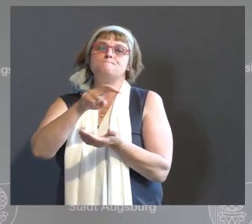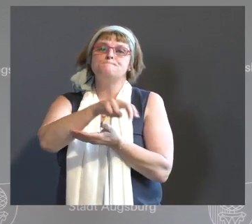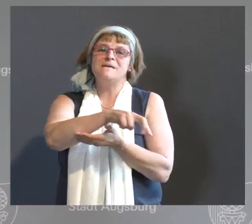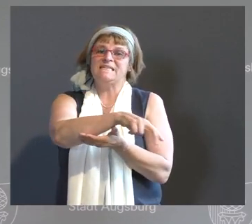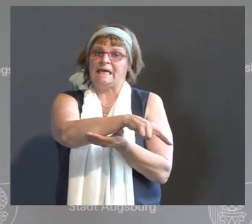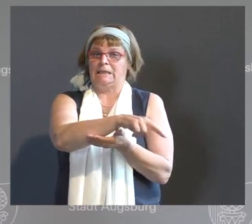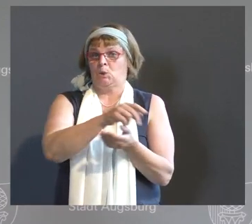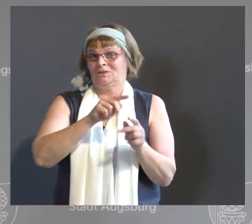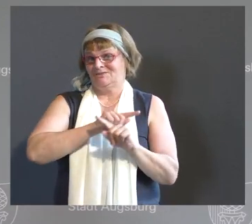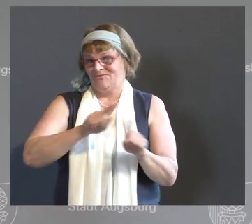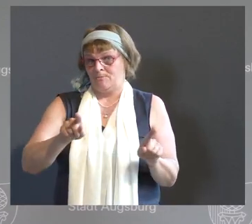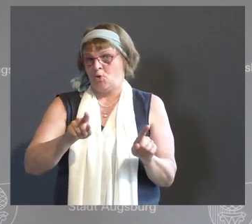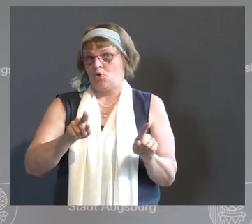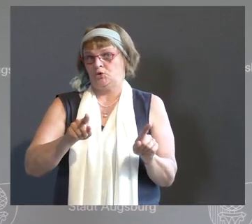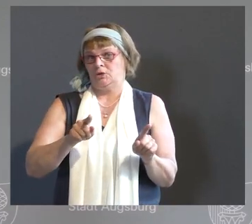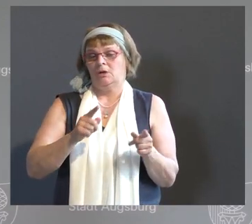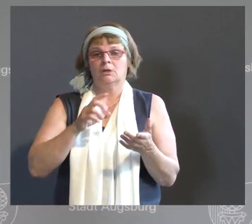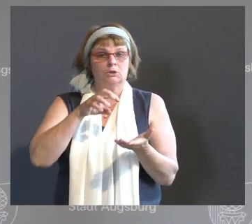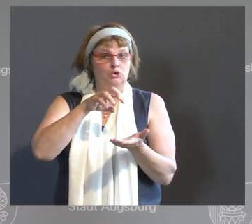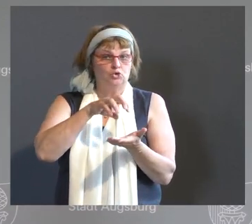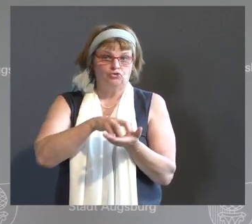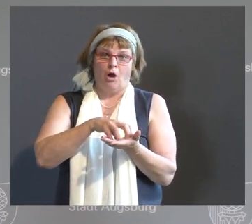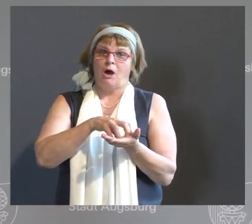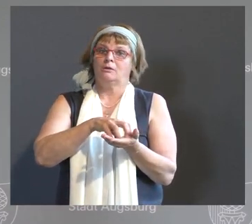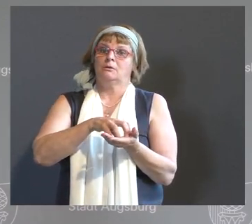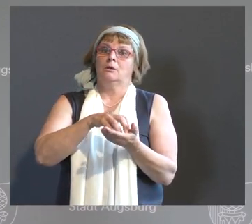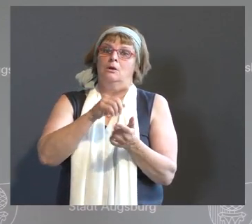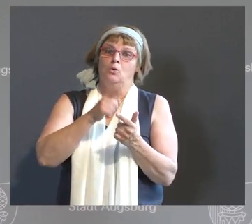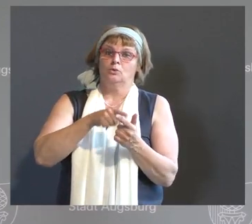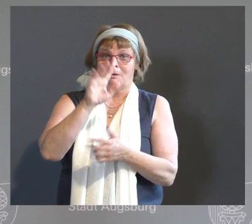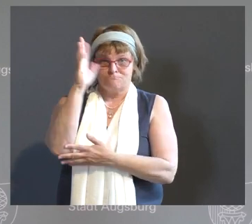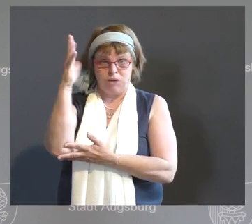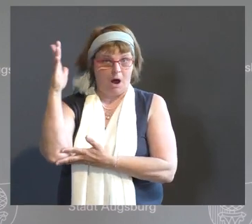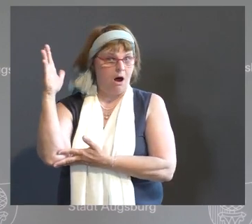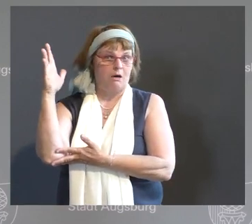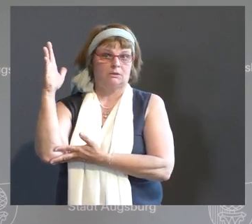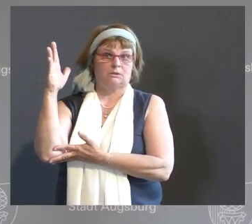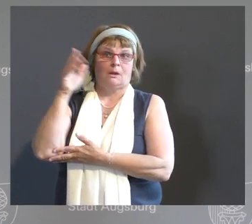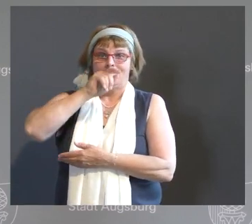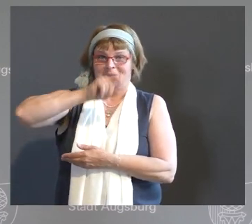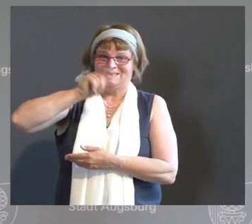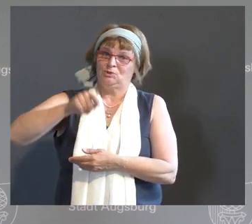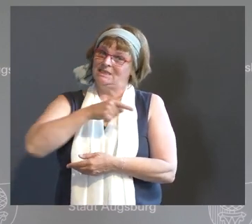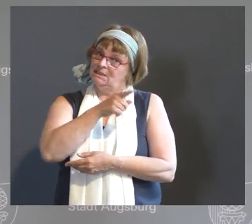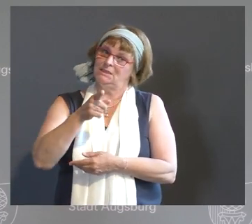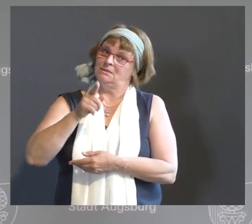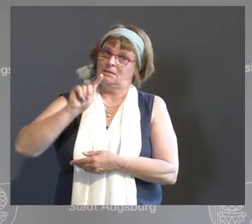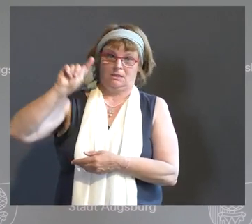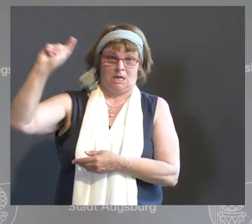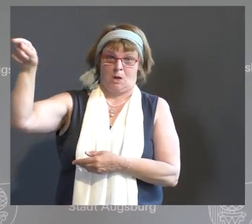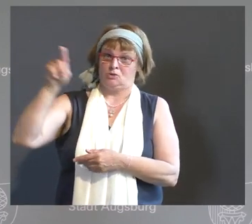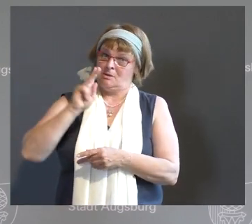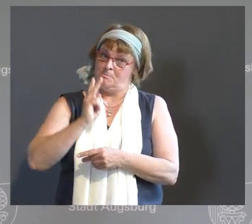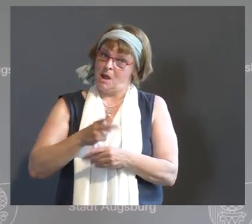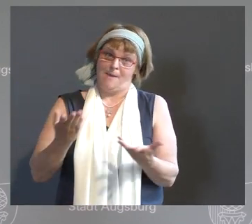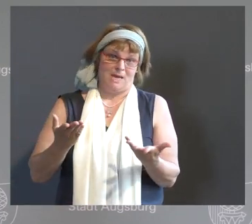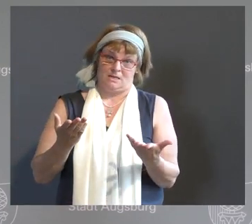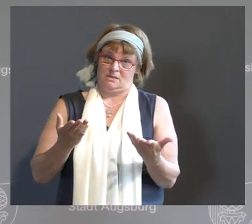und auch aus anderen Orten der Stadt, ich nenne zum Beispiel die Parks, herauszuhalten, weil es kein Recht